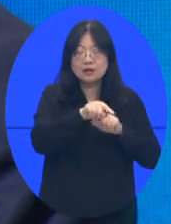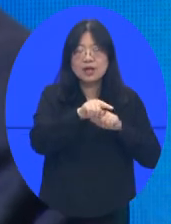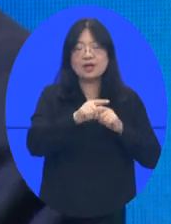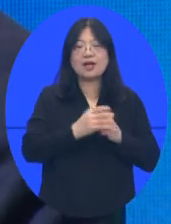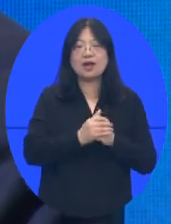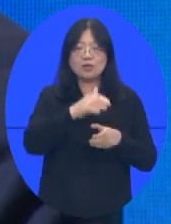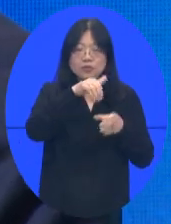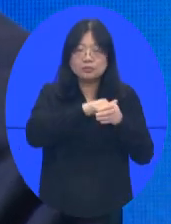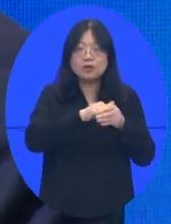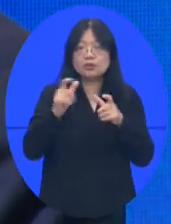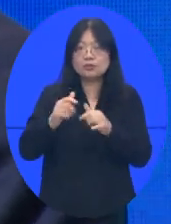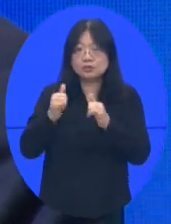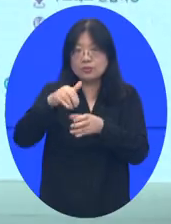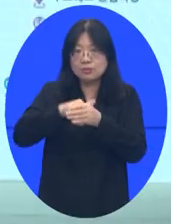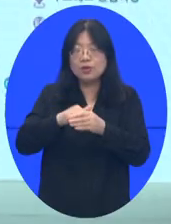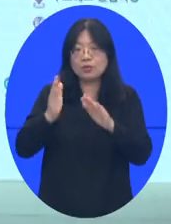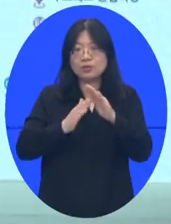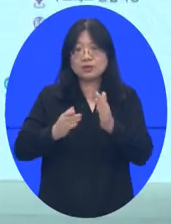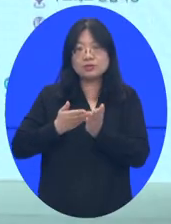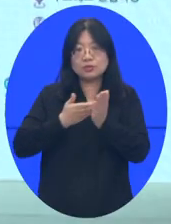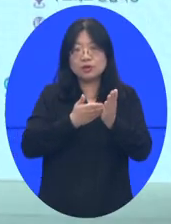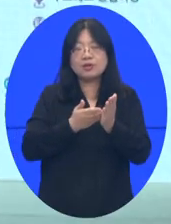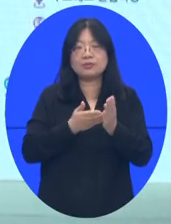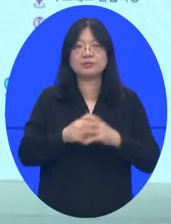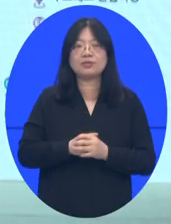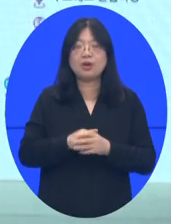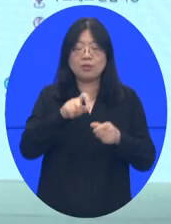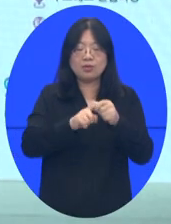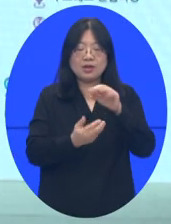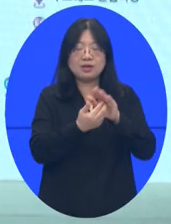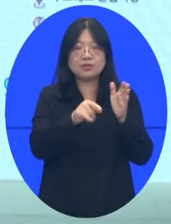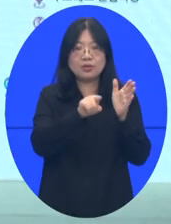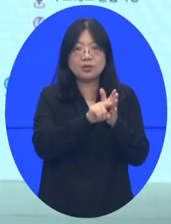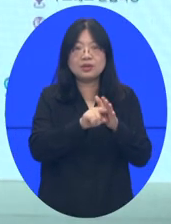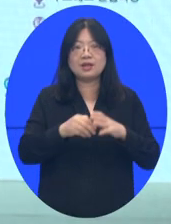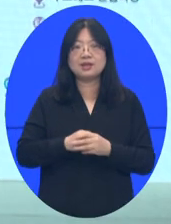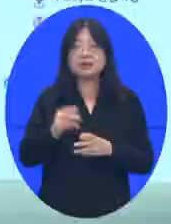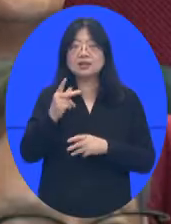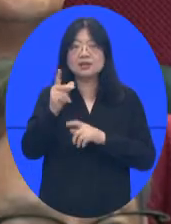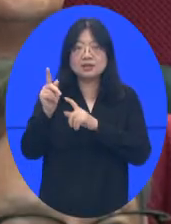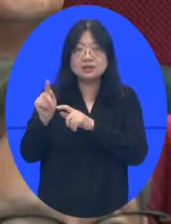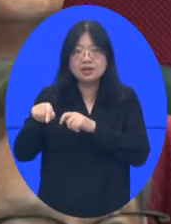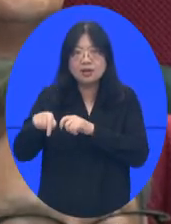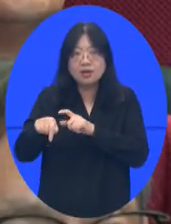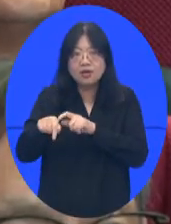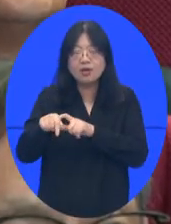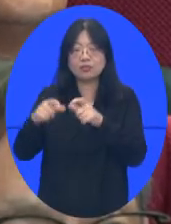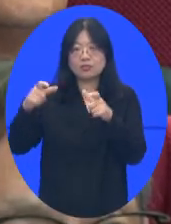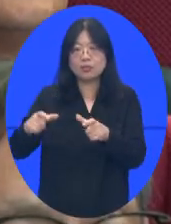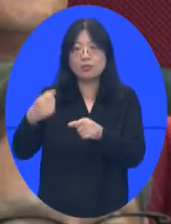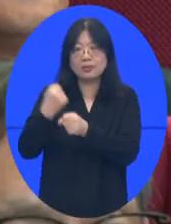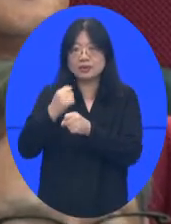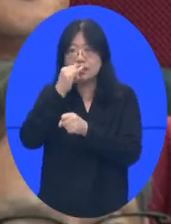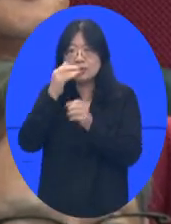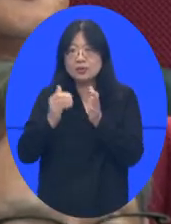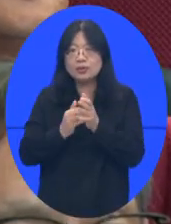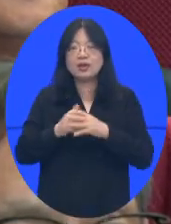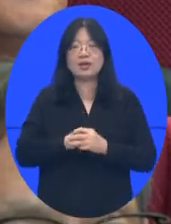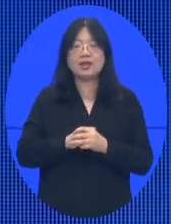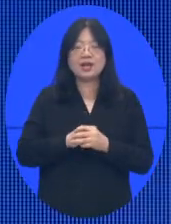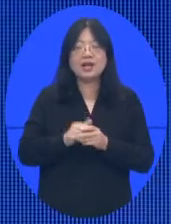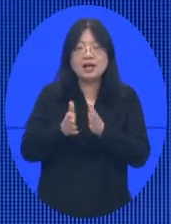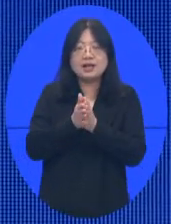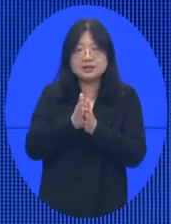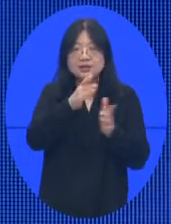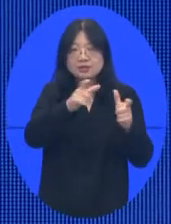공식 요청하기로 했습니다. 경기도는 목표 달성을 위해 3존 클러스터 9대 벨트를 조성하고 경기북부 시군